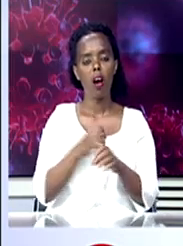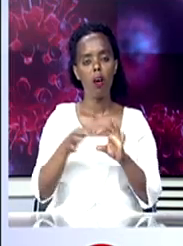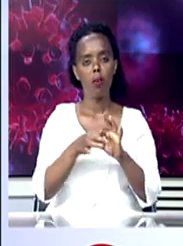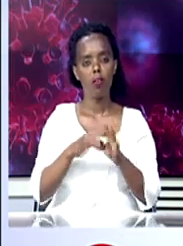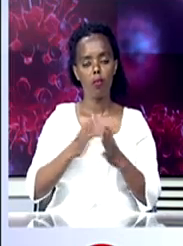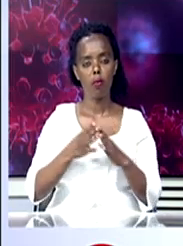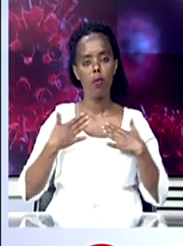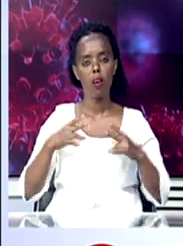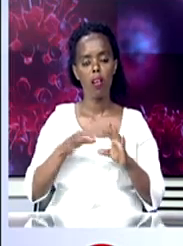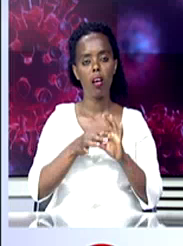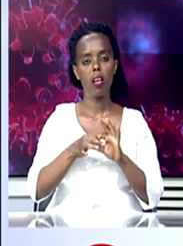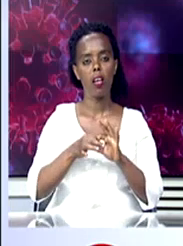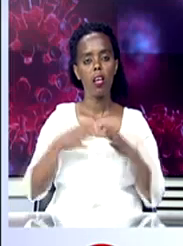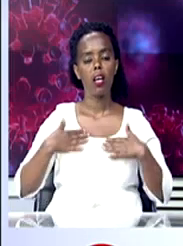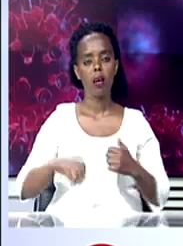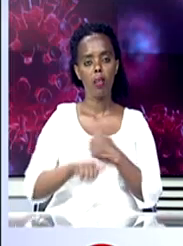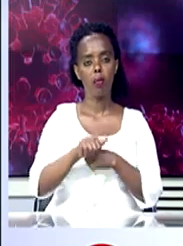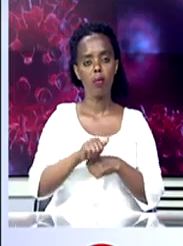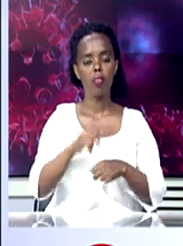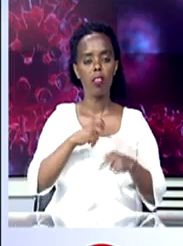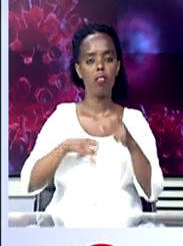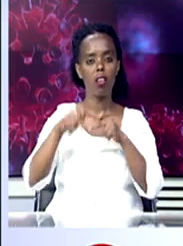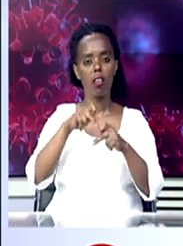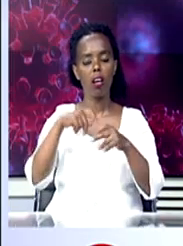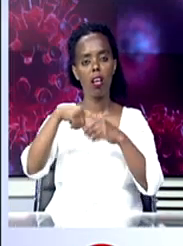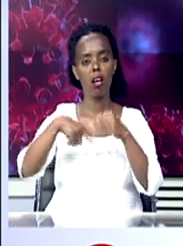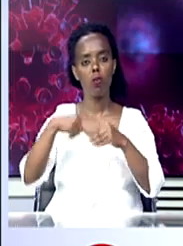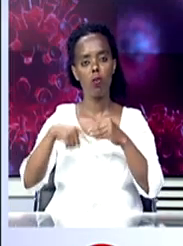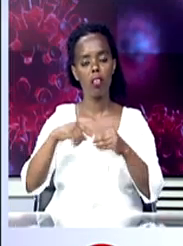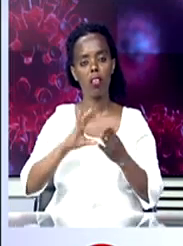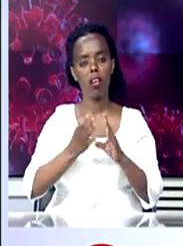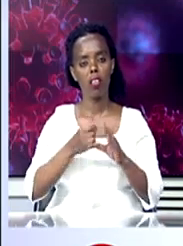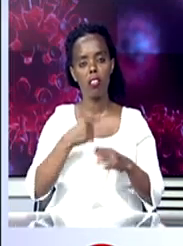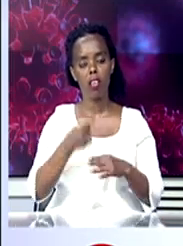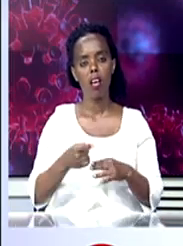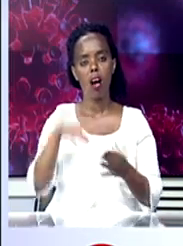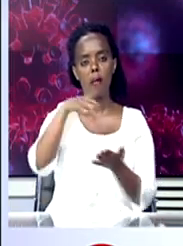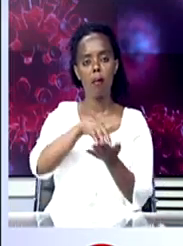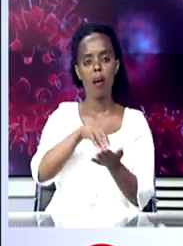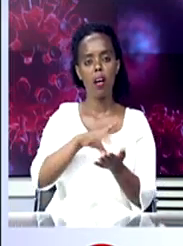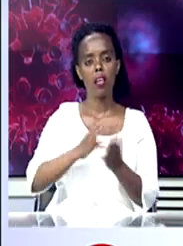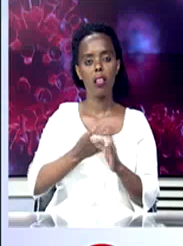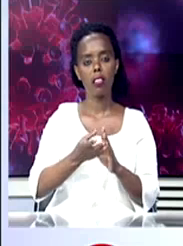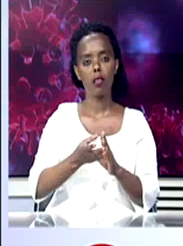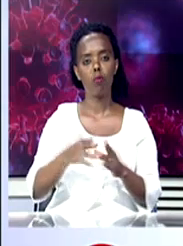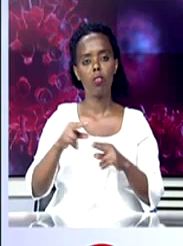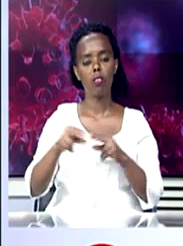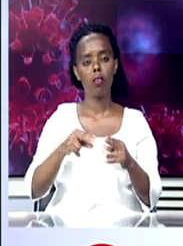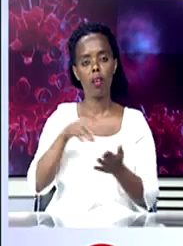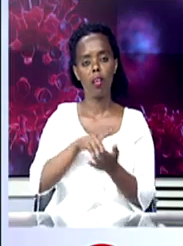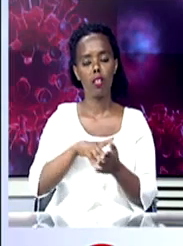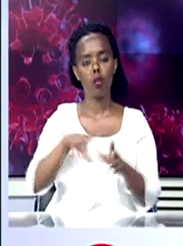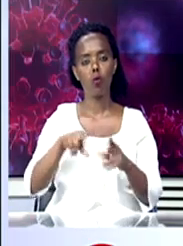akkasumas waldaalee qaama midhamtoota sadarkaa naannolee kaasee hanga magaalotaa bulchiinsa magaalotaa